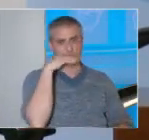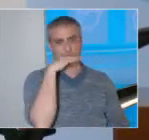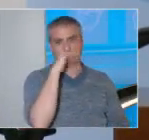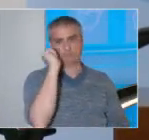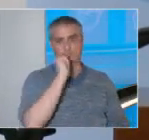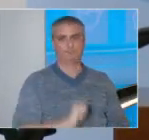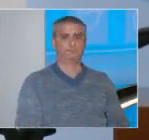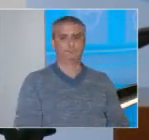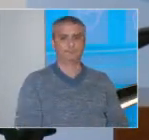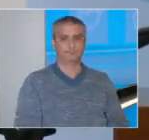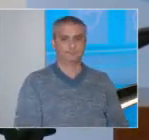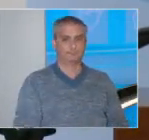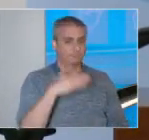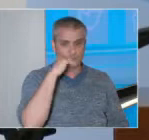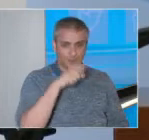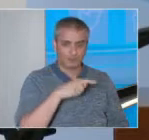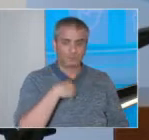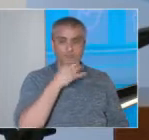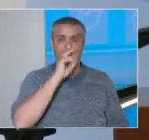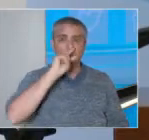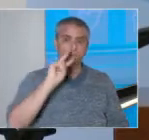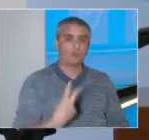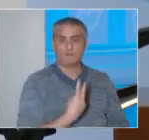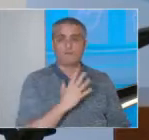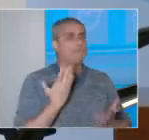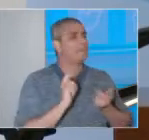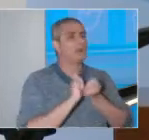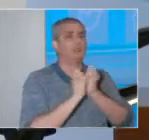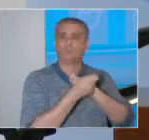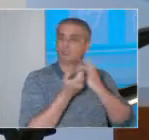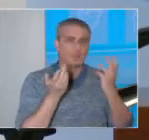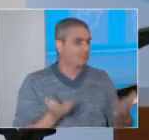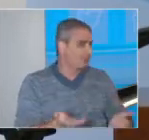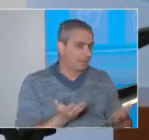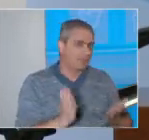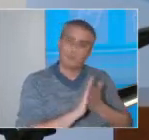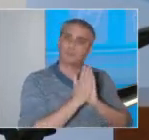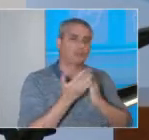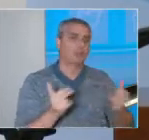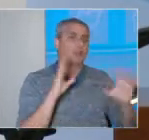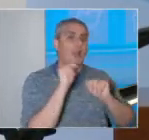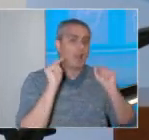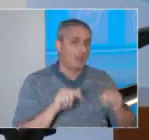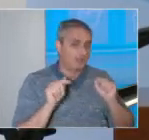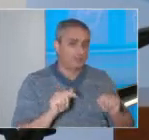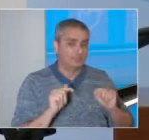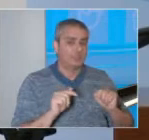הפסח. בפסח הזה נשאל שוב, מה השתנה? מה נשתנה הלילה הזה?